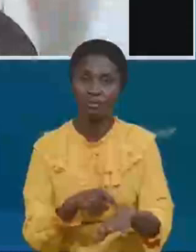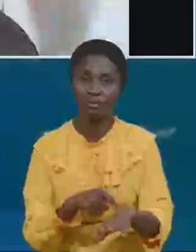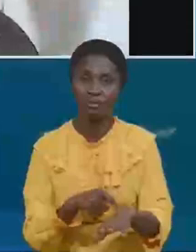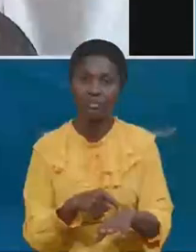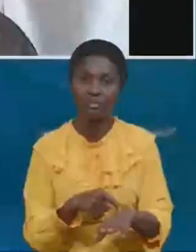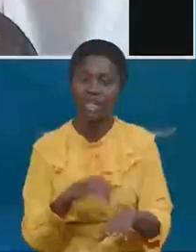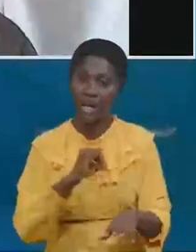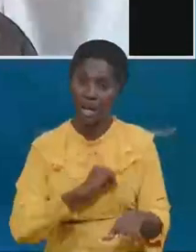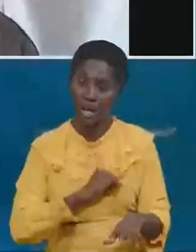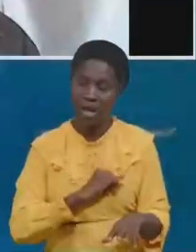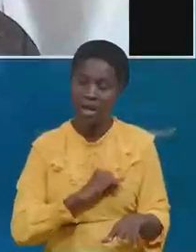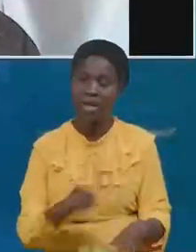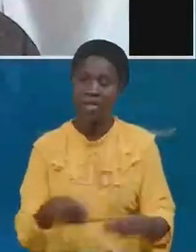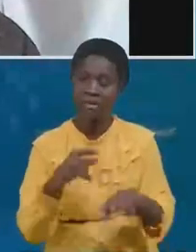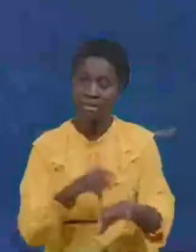Lorsque